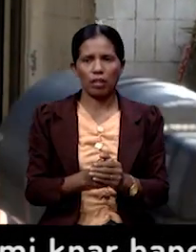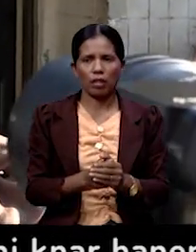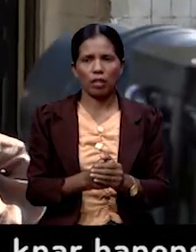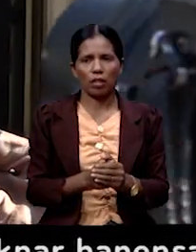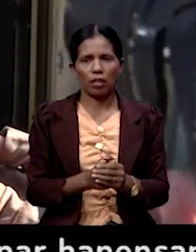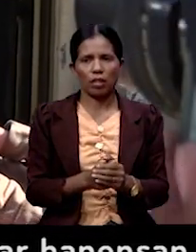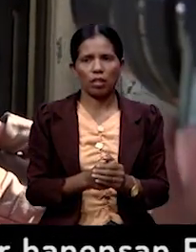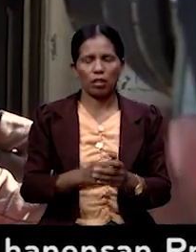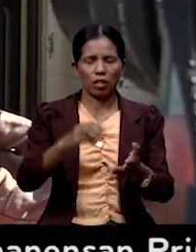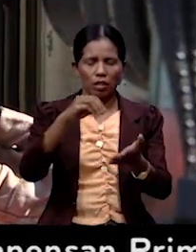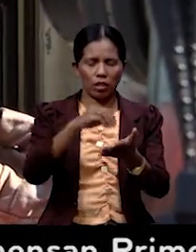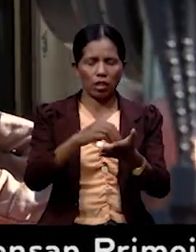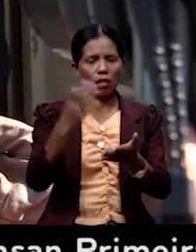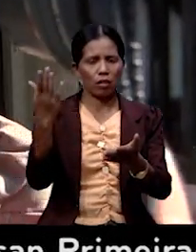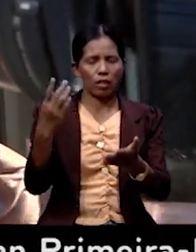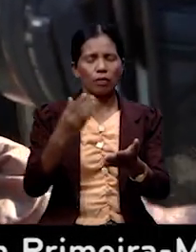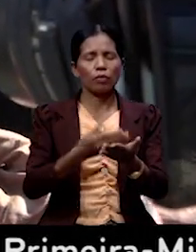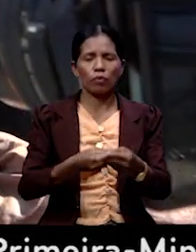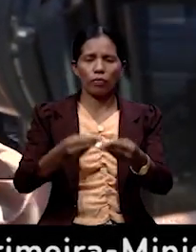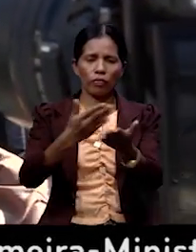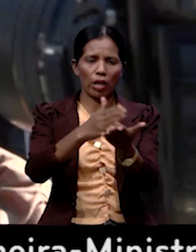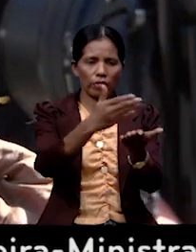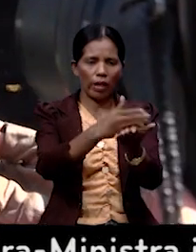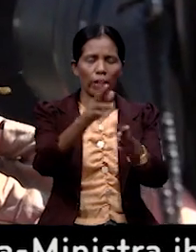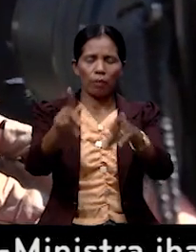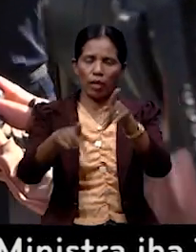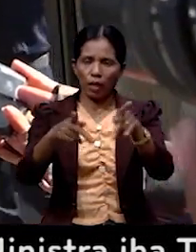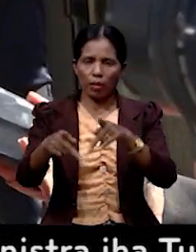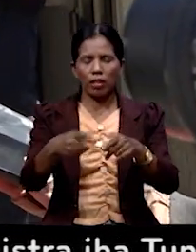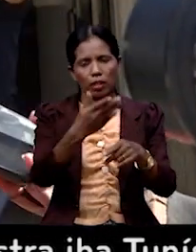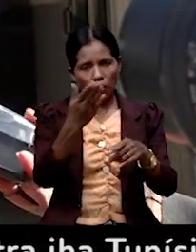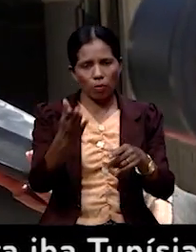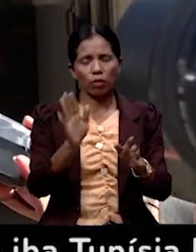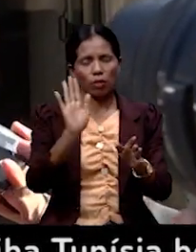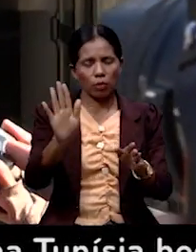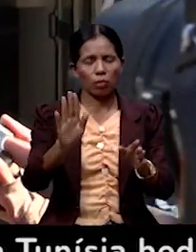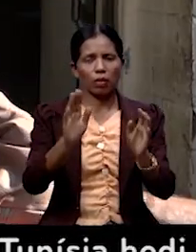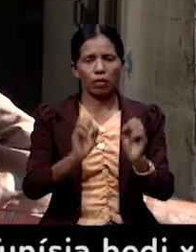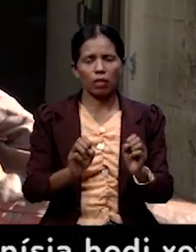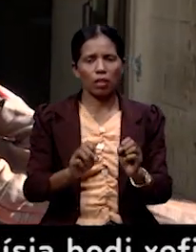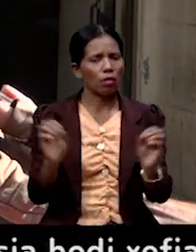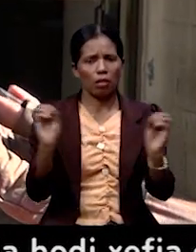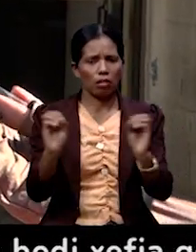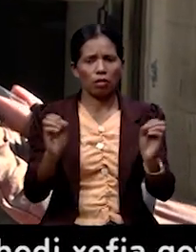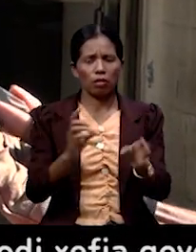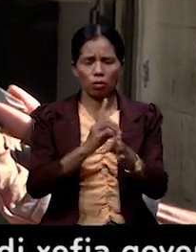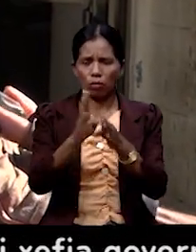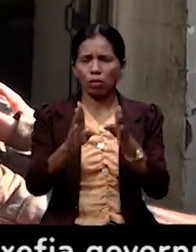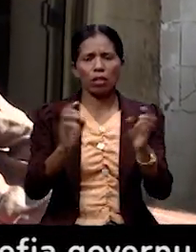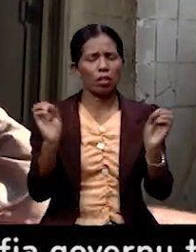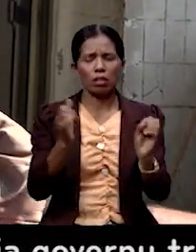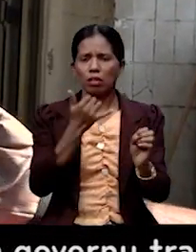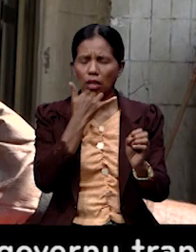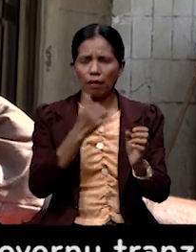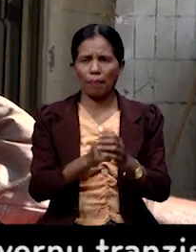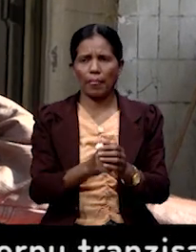iya iya amni let iya ema palu ni let kata yang kita buat organisa ida ne di lain ne salah proses ida ne ni kontrol sama